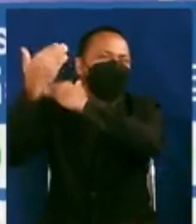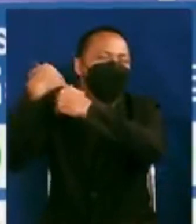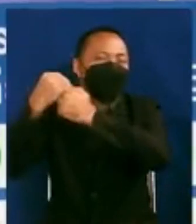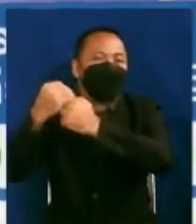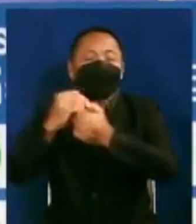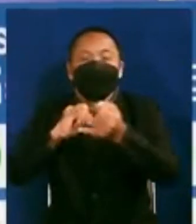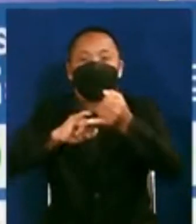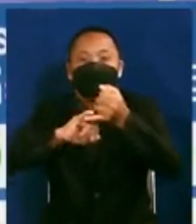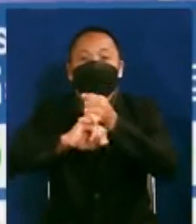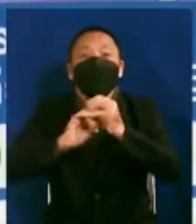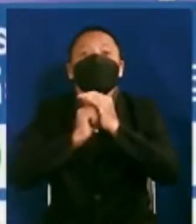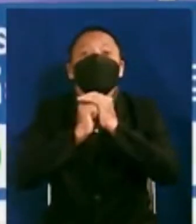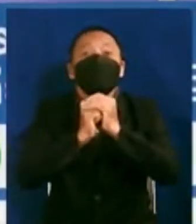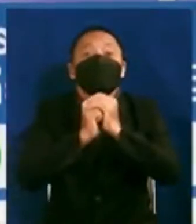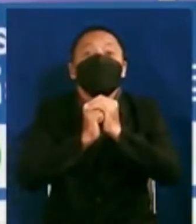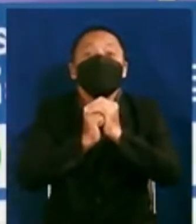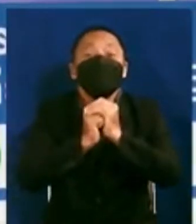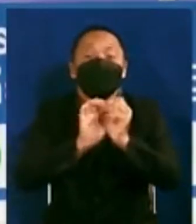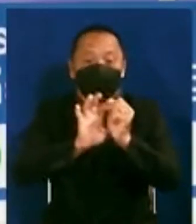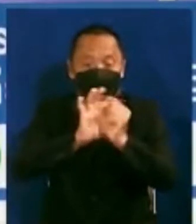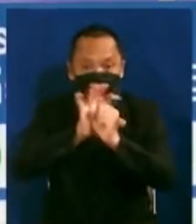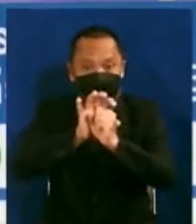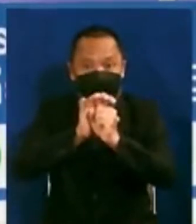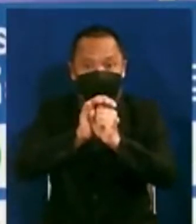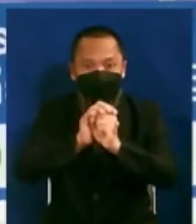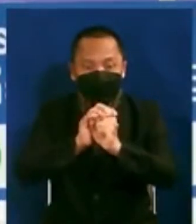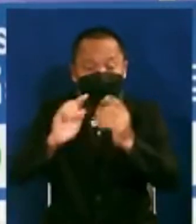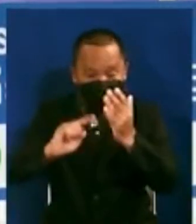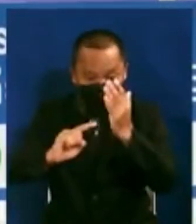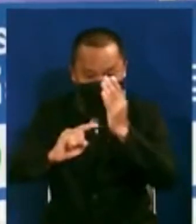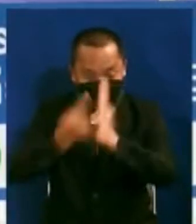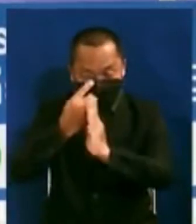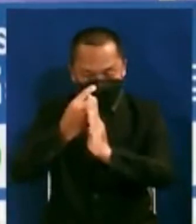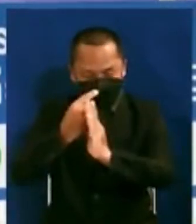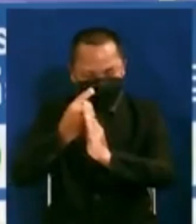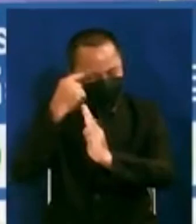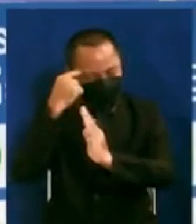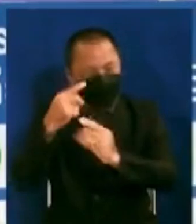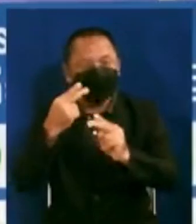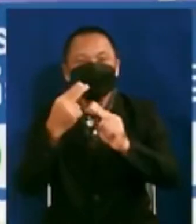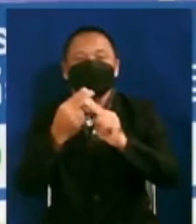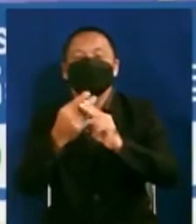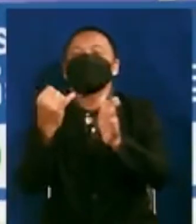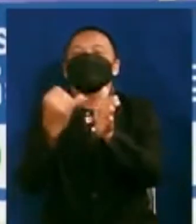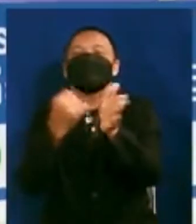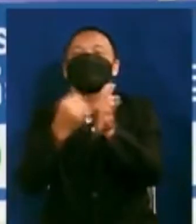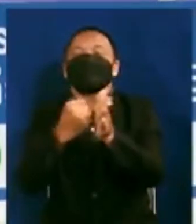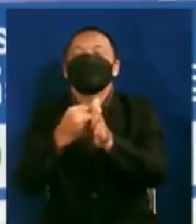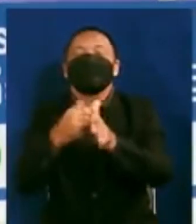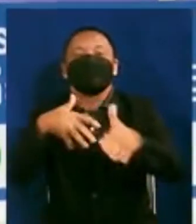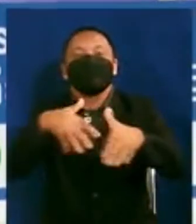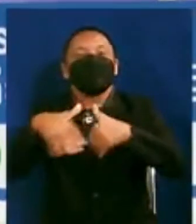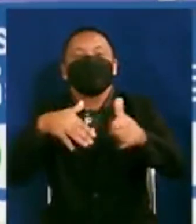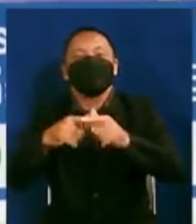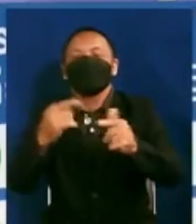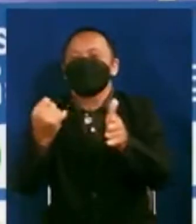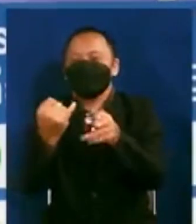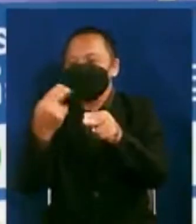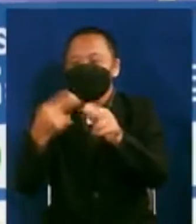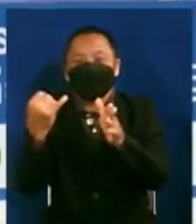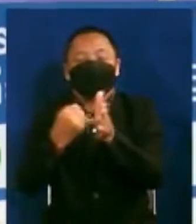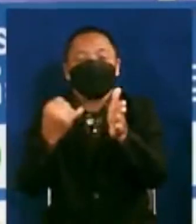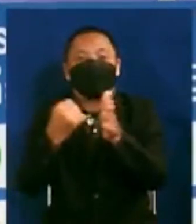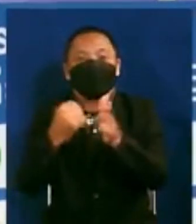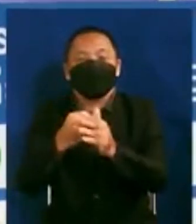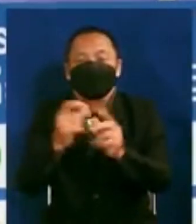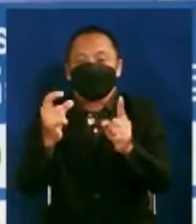ธุ์อู่ฮั่นนะครับตอนระยะแรกเราก็เรียกง่ายๆตามภาษาชาวบ้านให้เข้าใจง่ายๆใช้ตัว